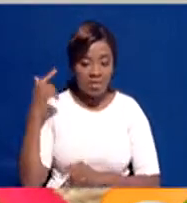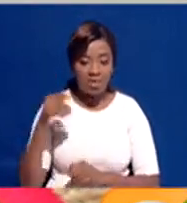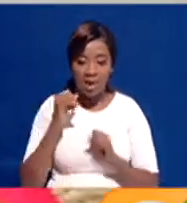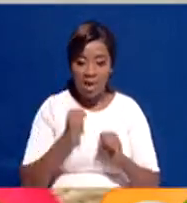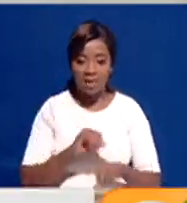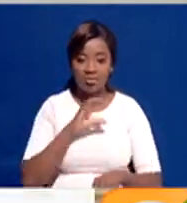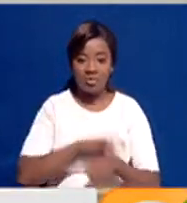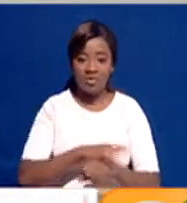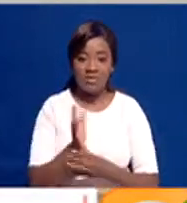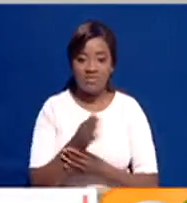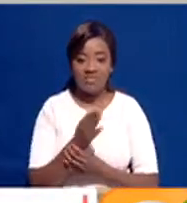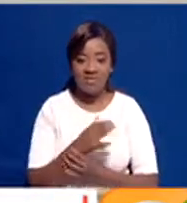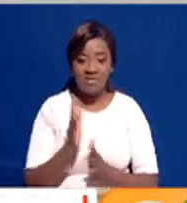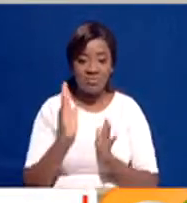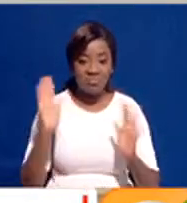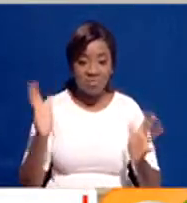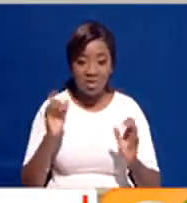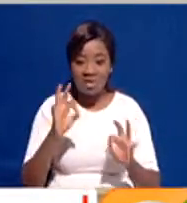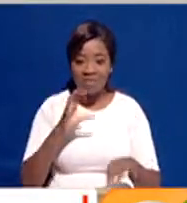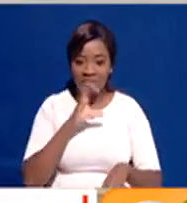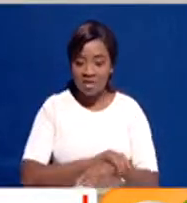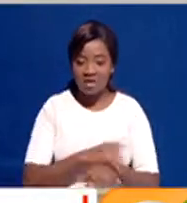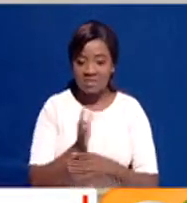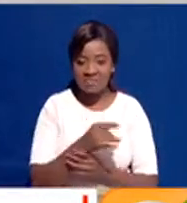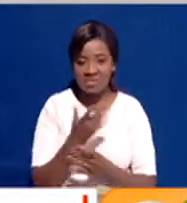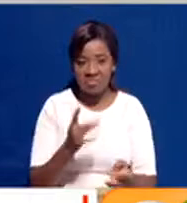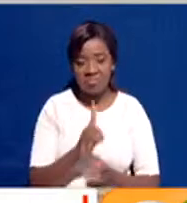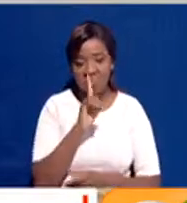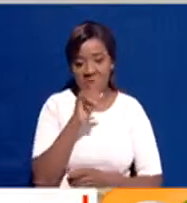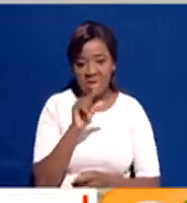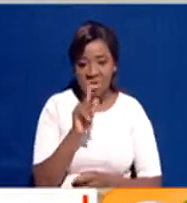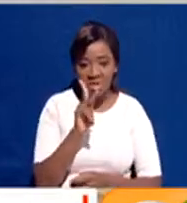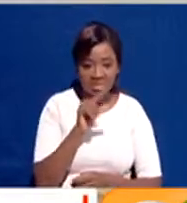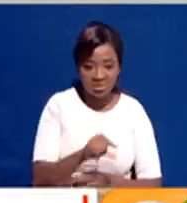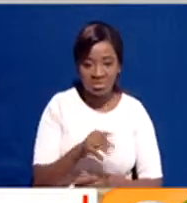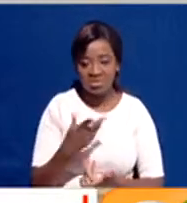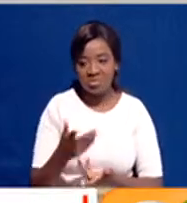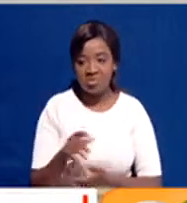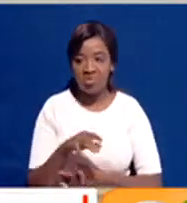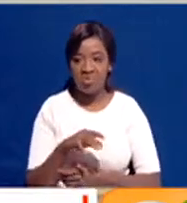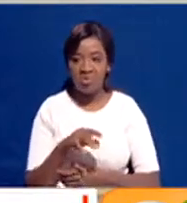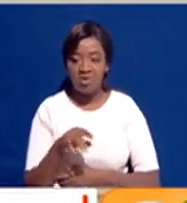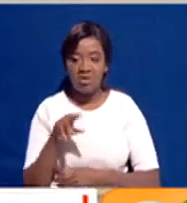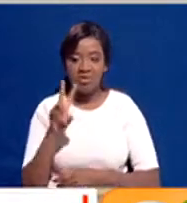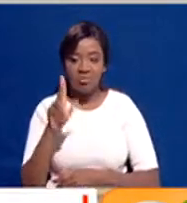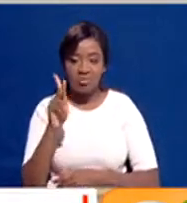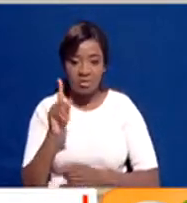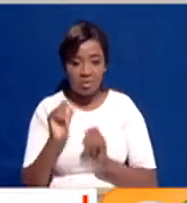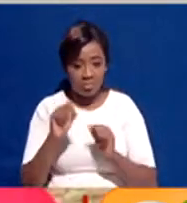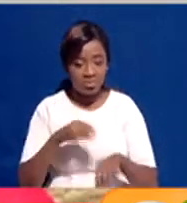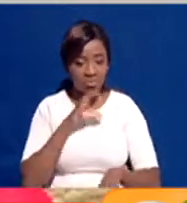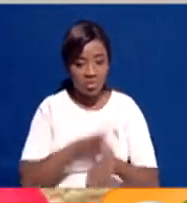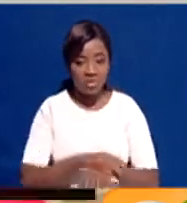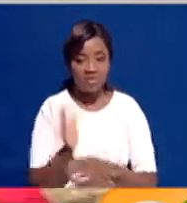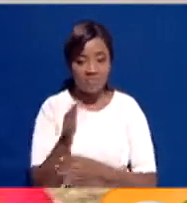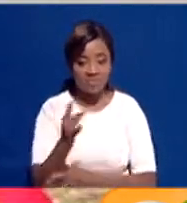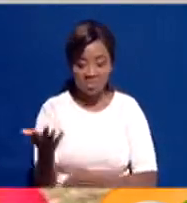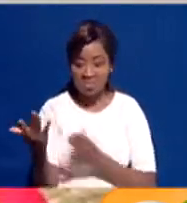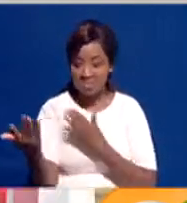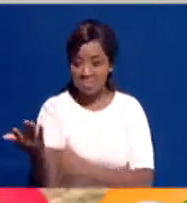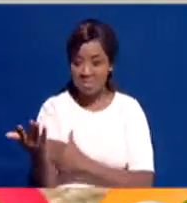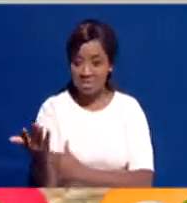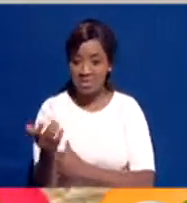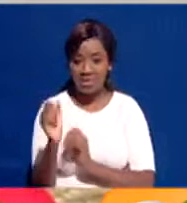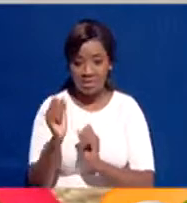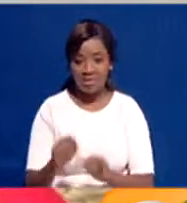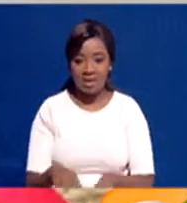wakubwa. Ilikuwa ukipata samaki kilo moja ama kilo mbili, lakini sasa hivi unaweza pata jodari wa kilo 150. Na yote hii imetokea